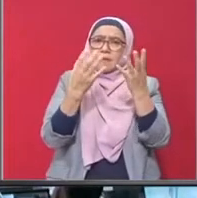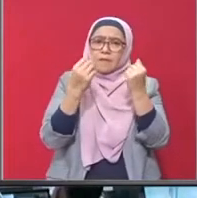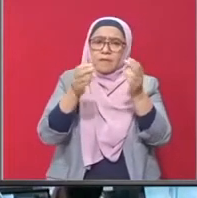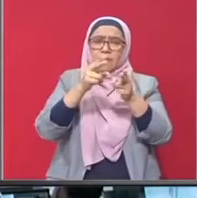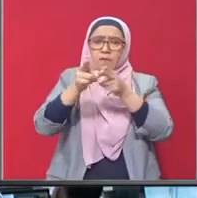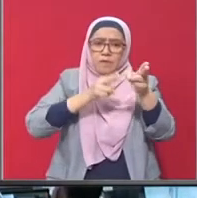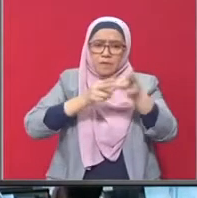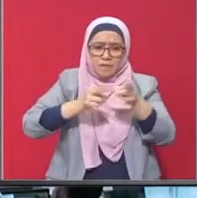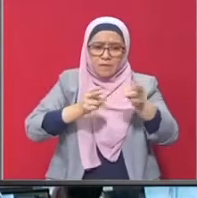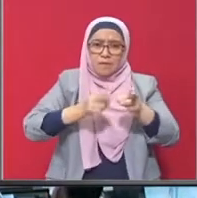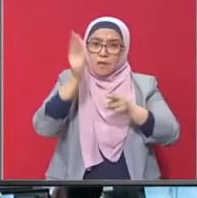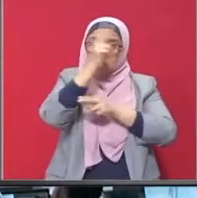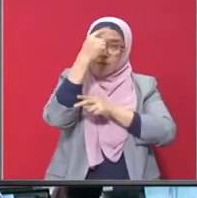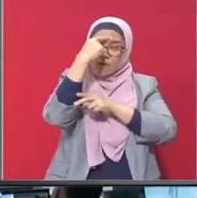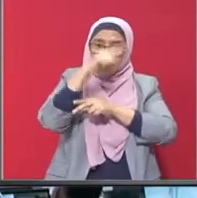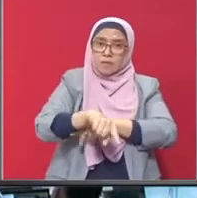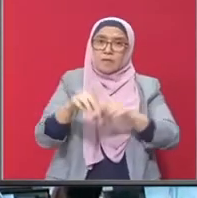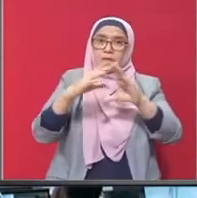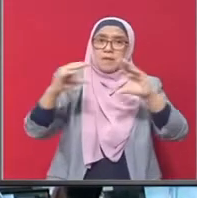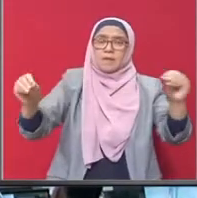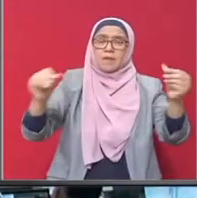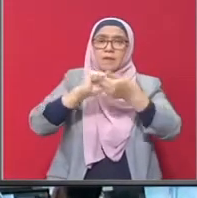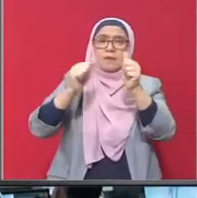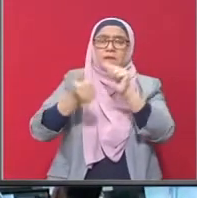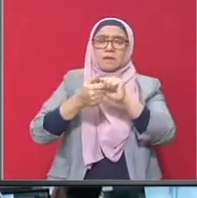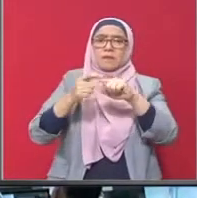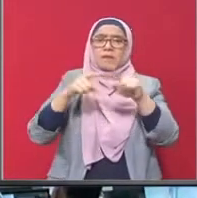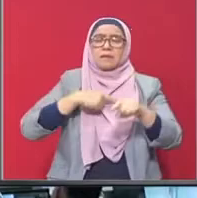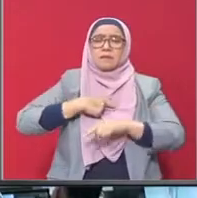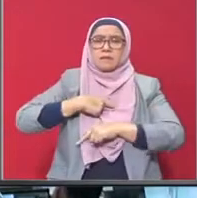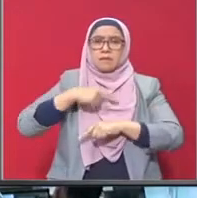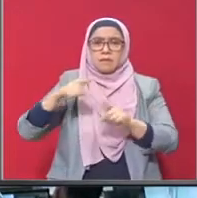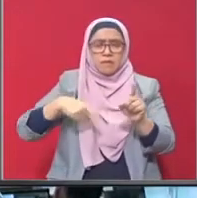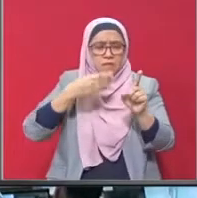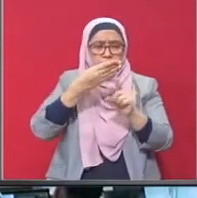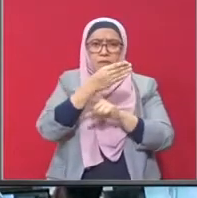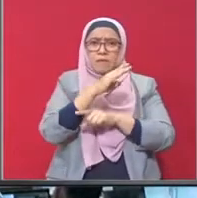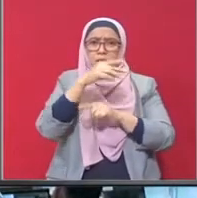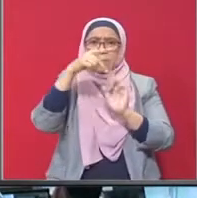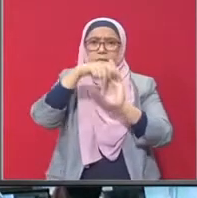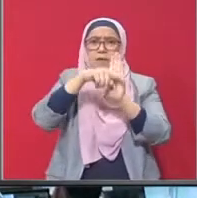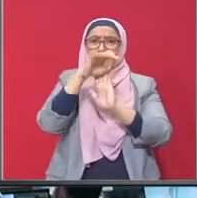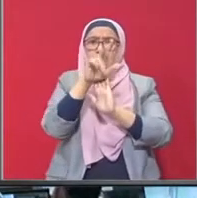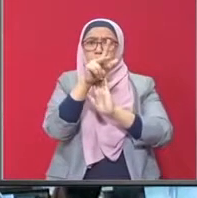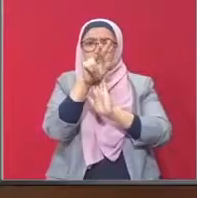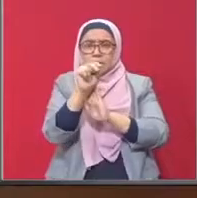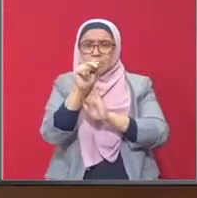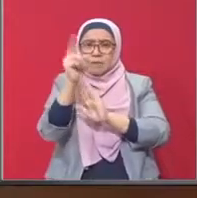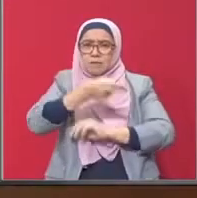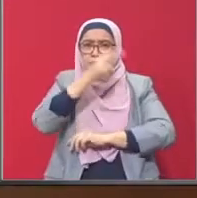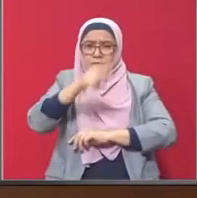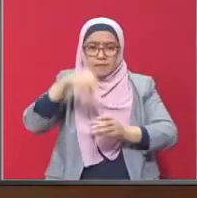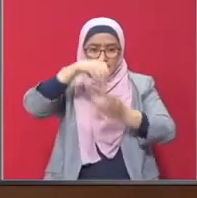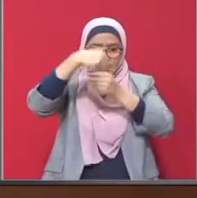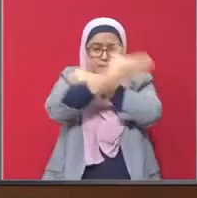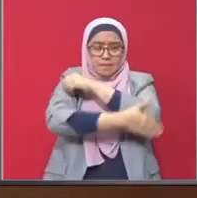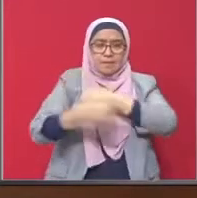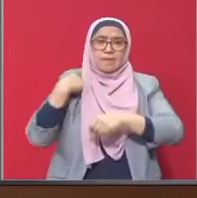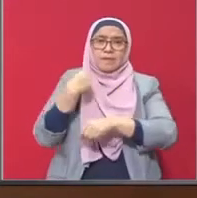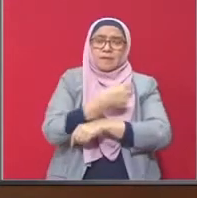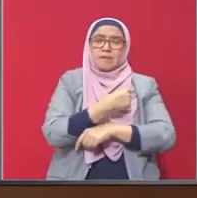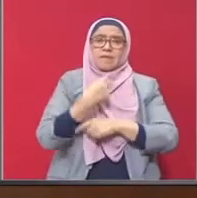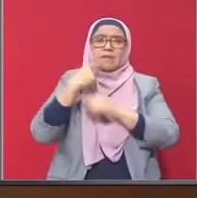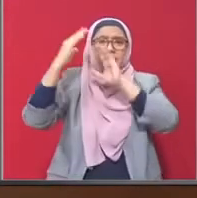kerajaan ya Bagi mengatasi suhu pemburuan haram fingar kita ini saya mengharapkan agar pindah yang ini dapat